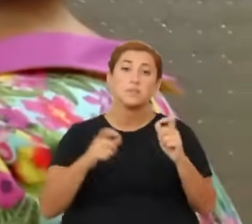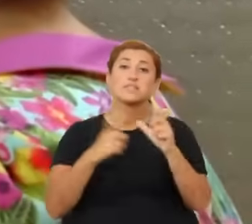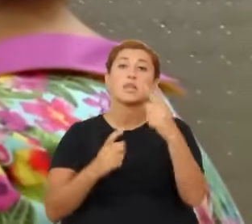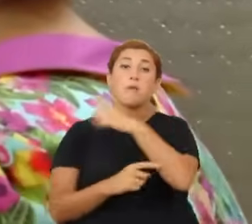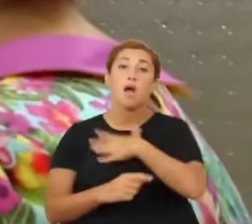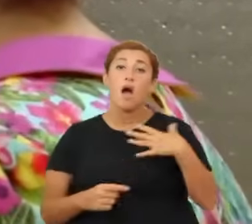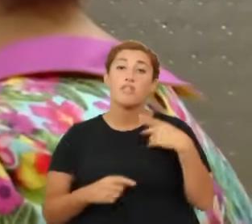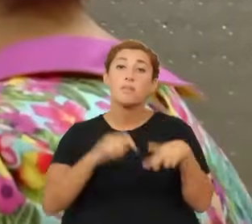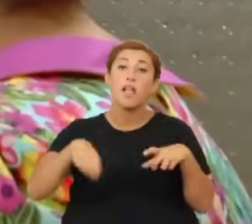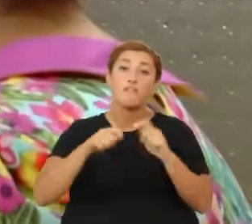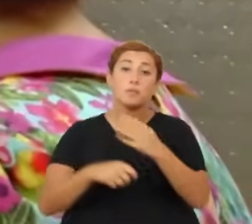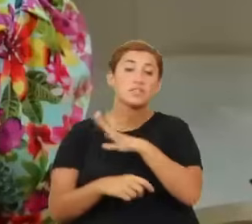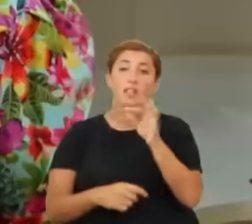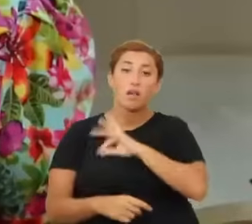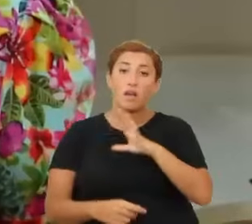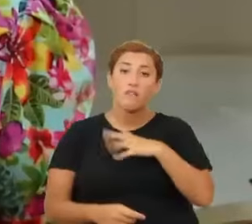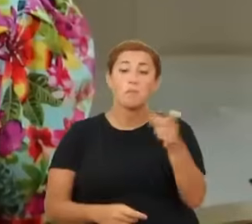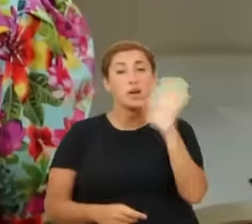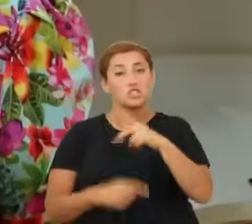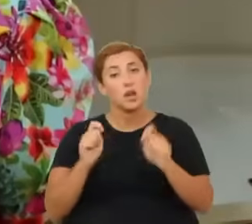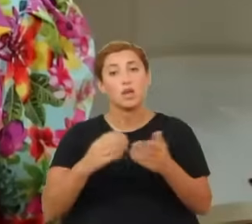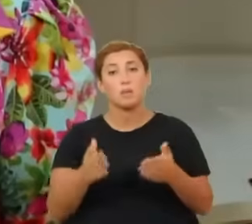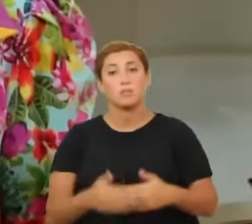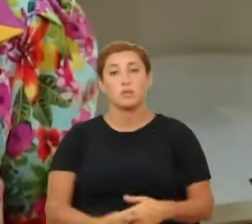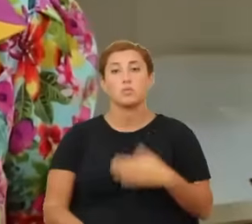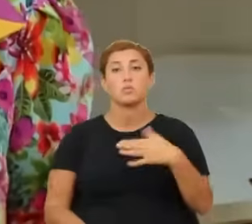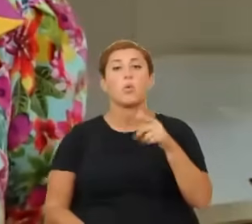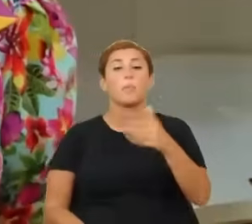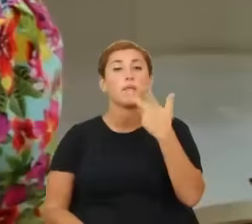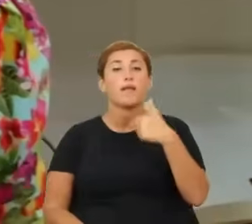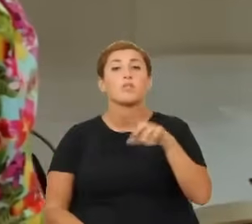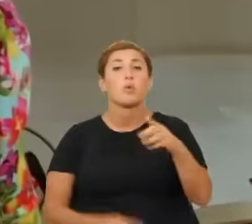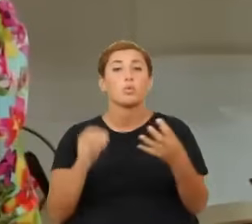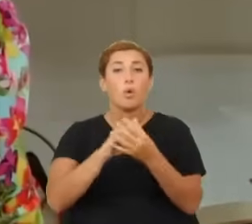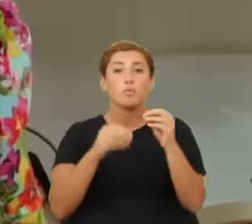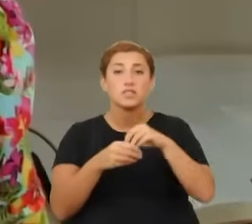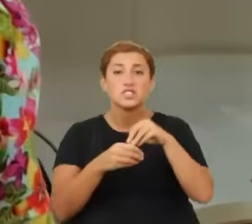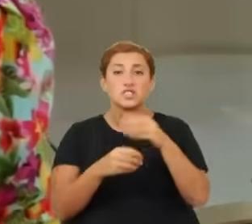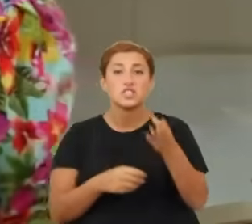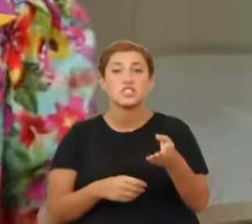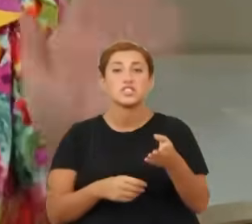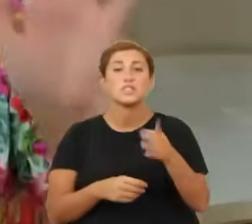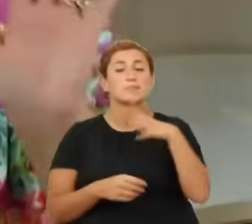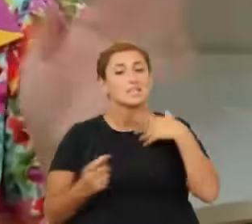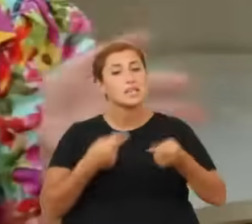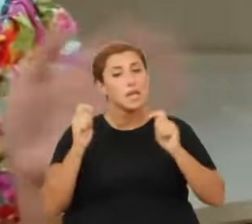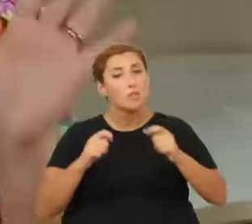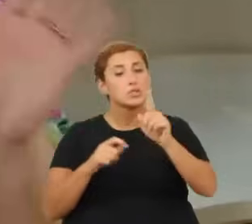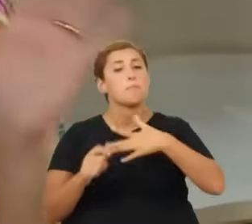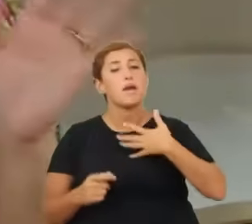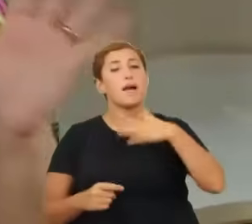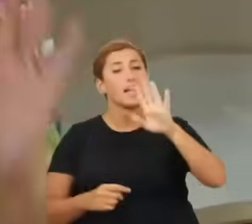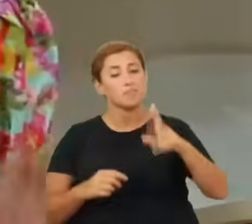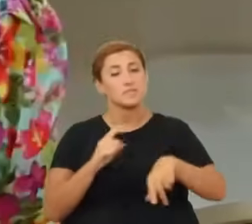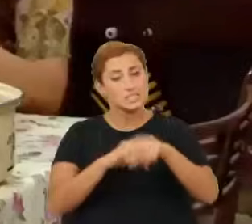Sami'nin annesi yapacaktı pilavı. Ne gerek var ya, siz başka şey yapın ya. Yok ayol, o pilav değil, o dolma içiyor. Biz hazırlıyoruz, sen merak